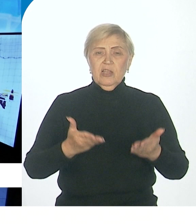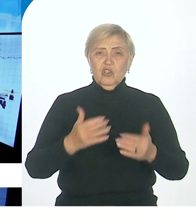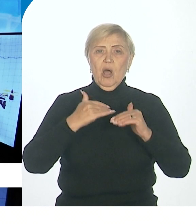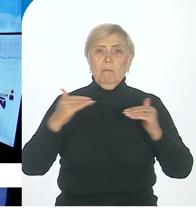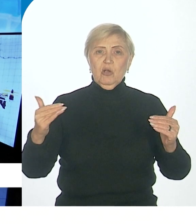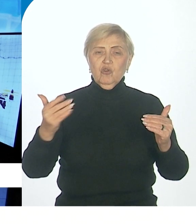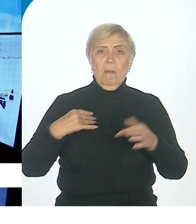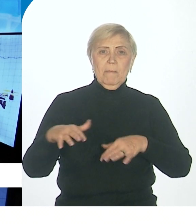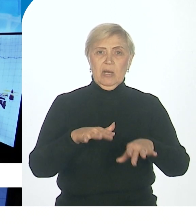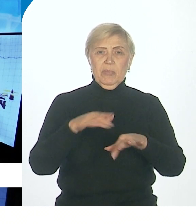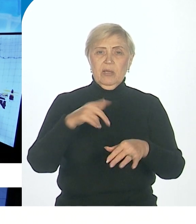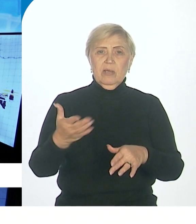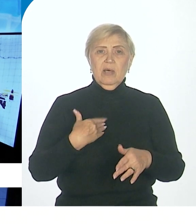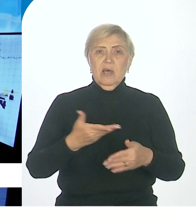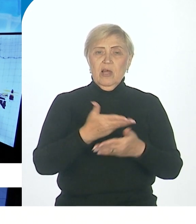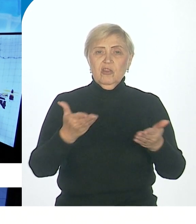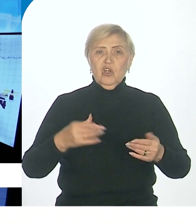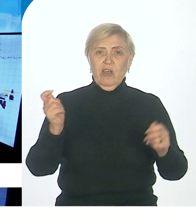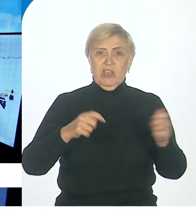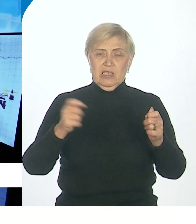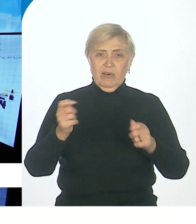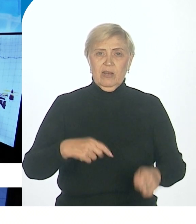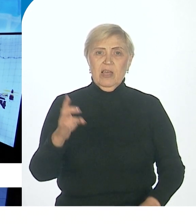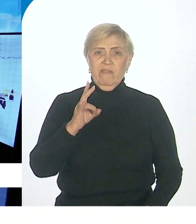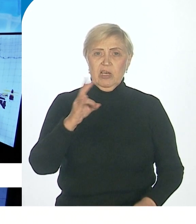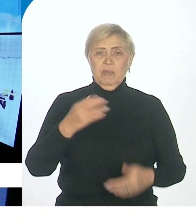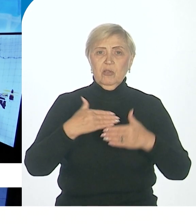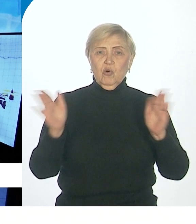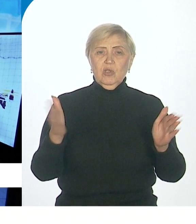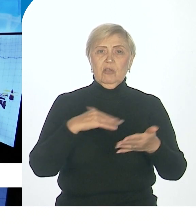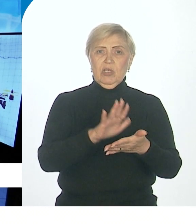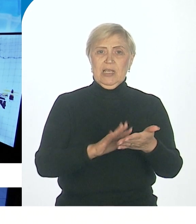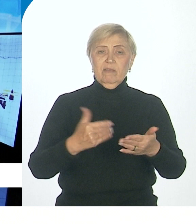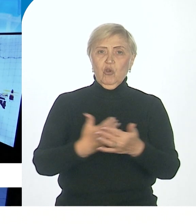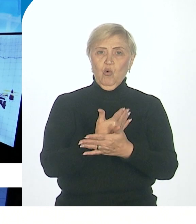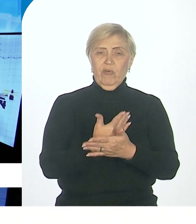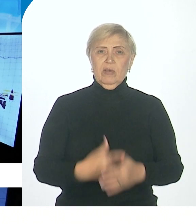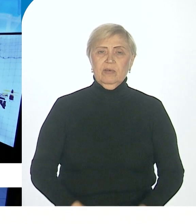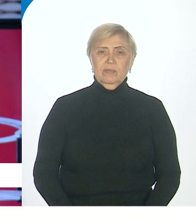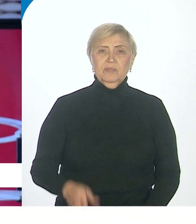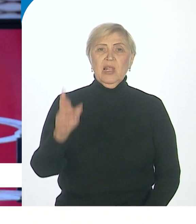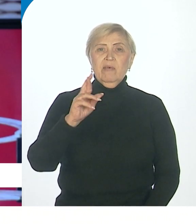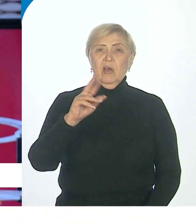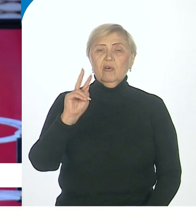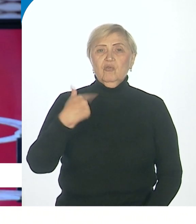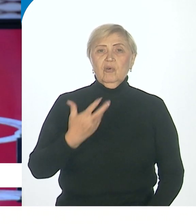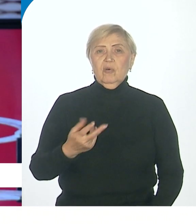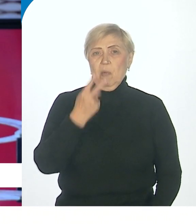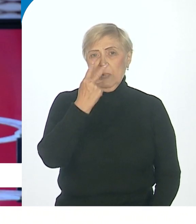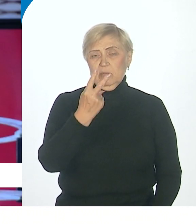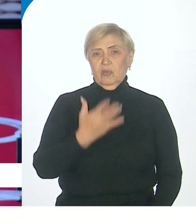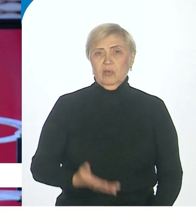большое мероприятие, наш фестиваль. В декабре откроются заявки. Да. И, собственно, в январе все, кто из других регионов захочет,